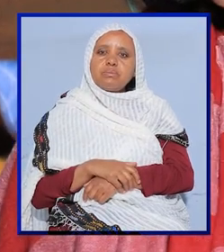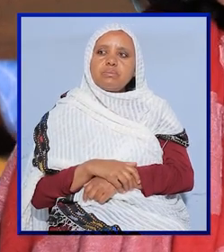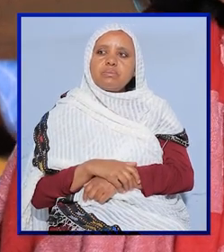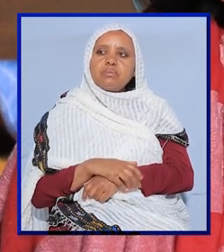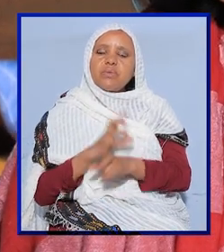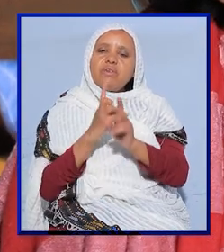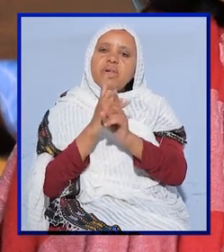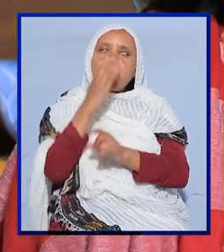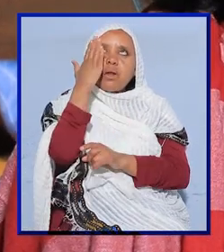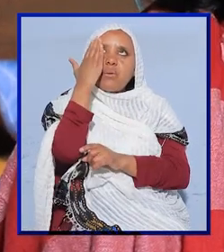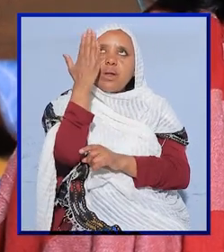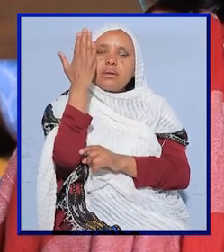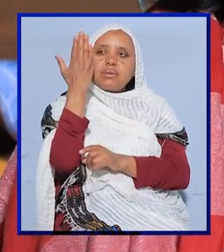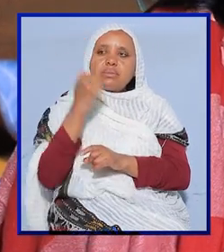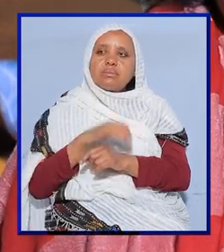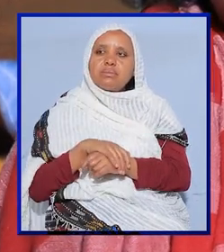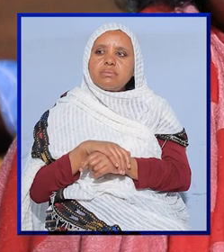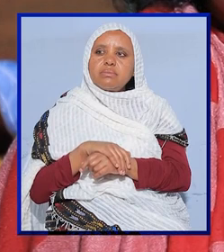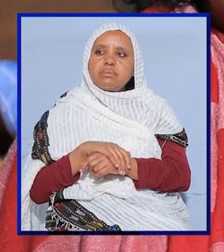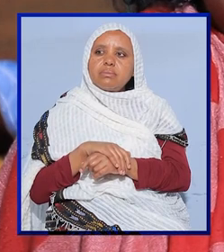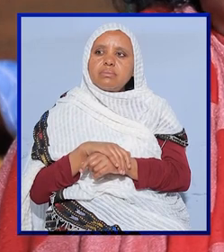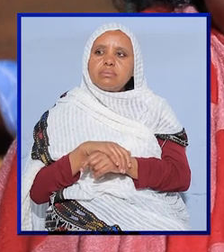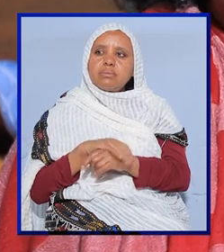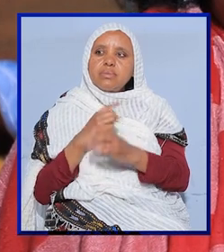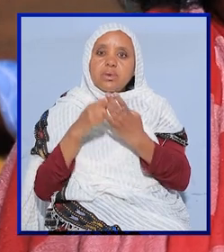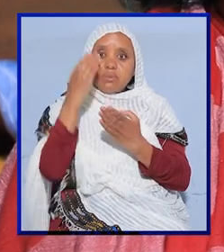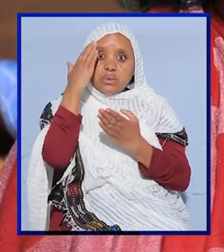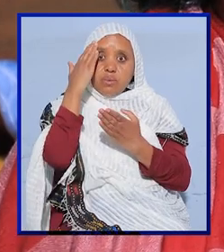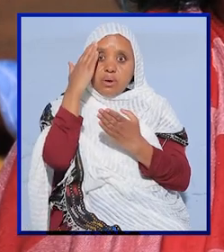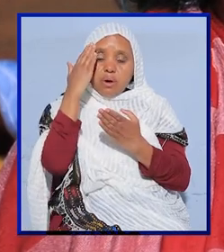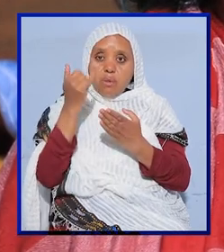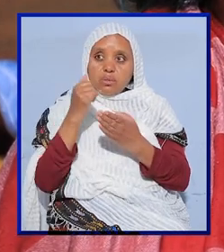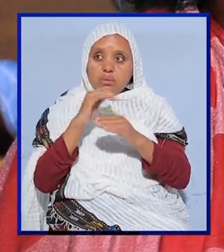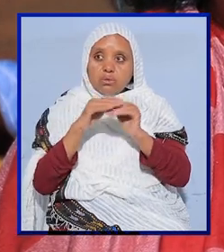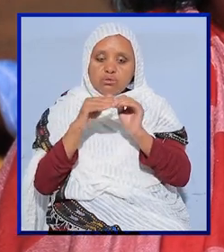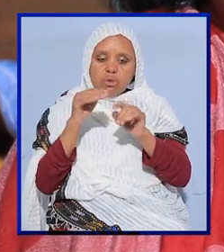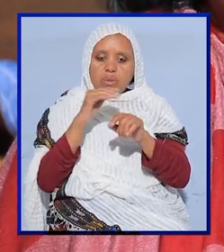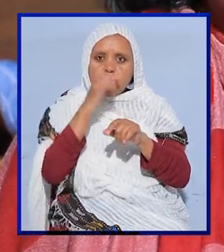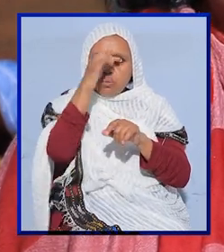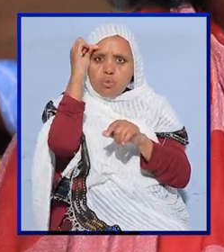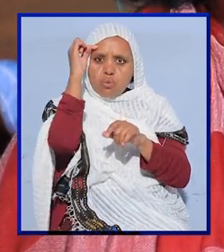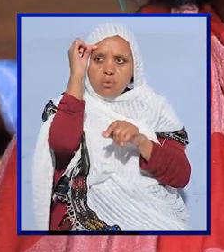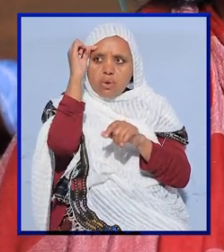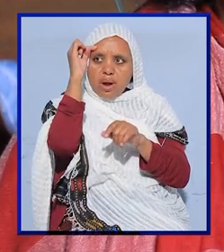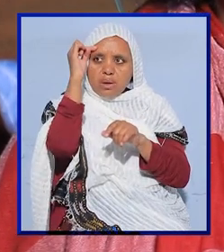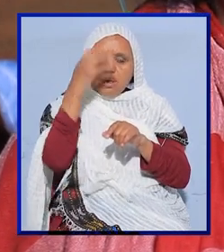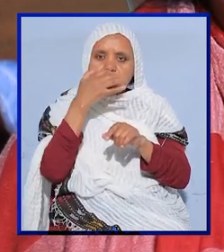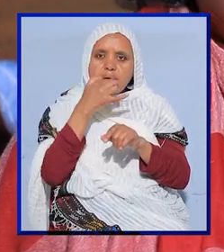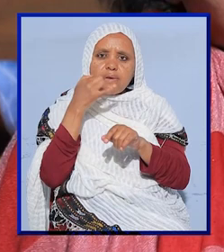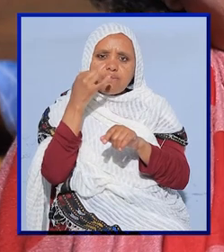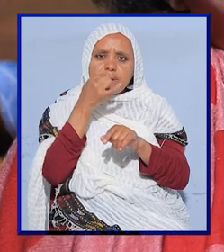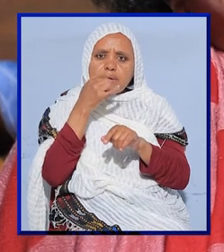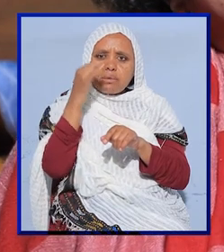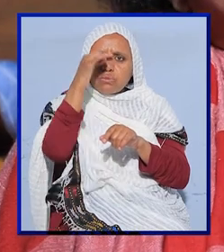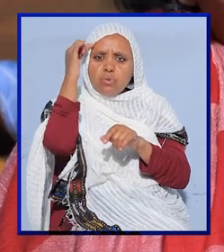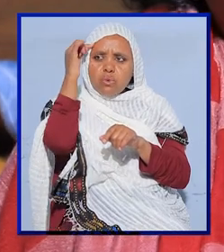እንግዲህ ፈጣሪ ያውቃል። ኦክሲጅን ሲያጥረኝ ራሱ እንደዚህ ያስታውቃል። እጅ ራሱ ይሄ ጥቁር ይላል። ከዛ ይሄ ክፍል ጥቁር